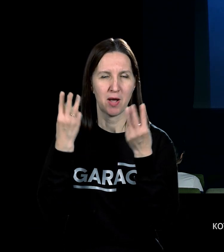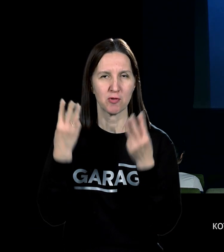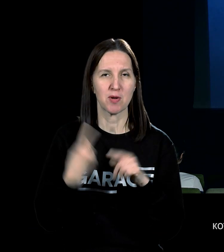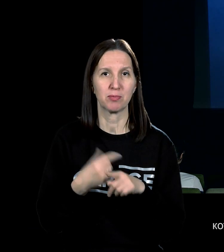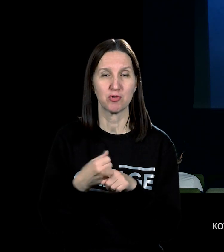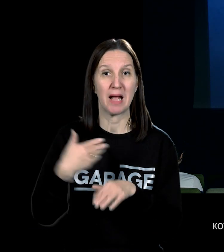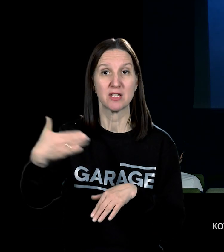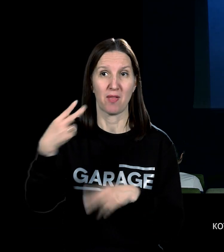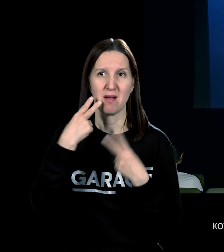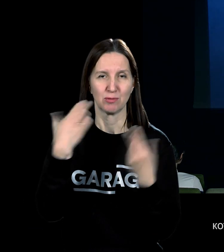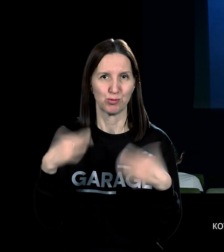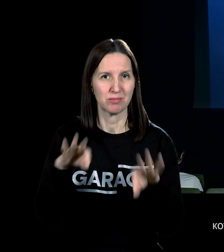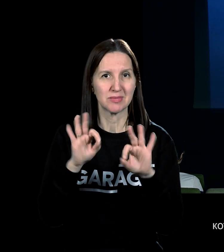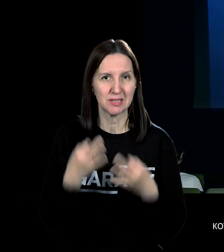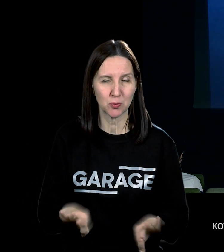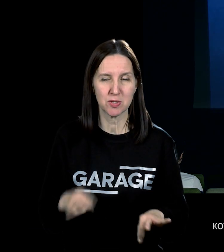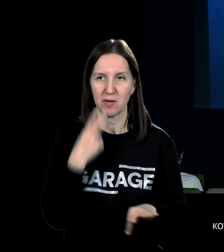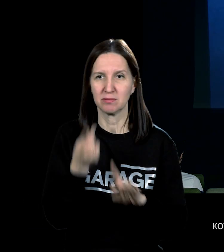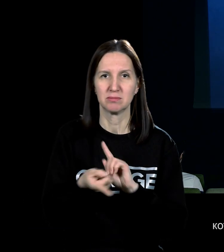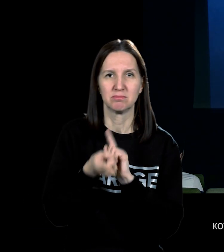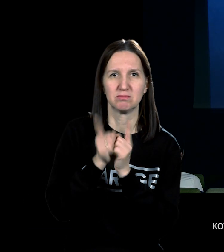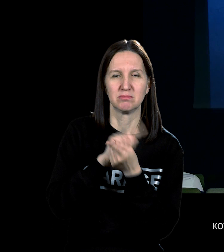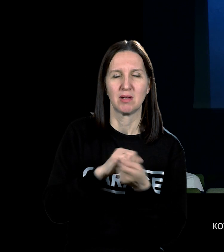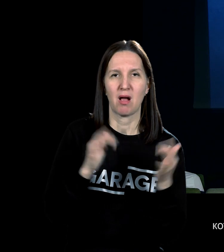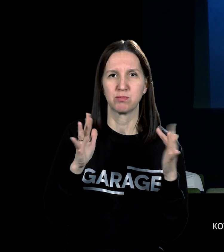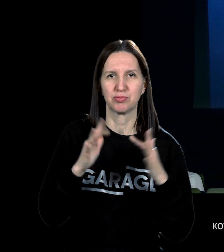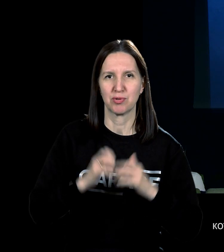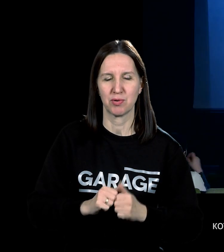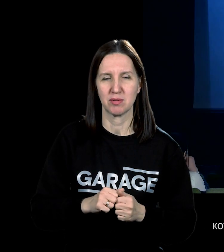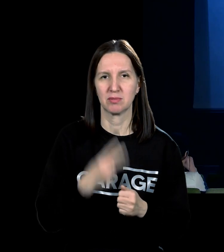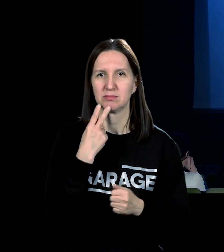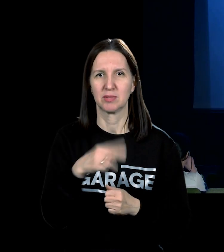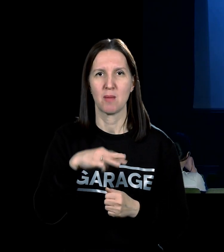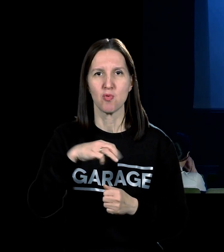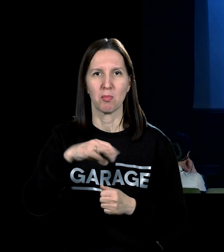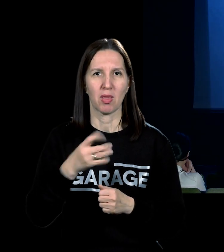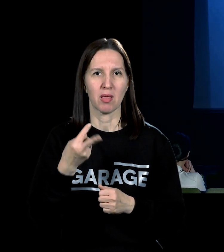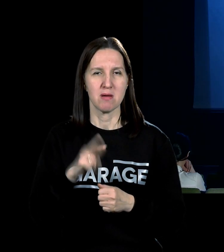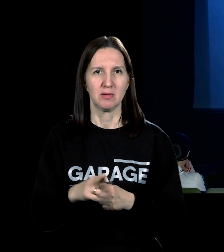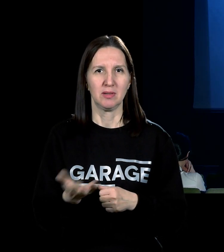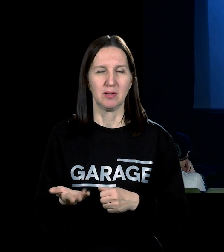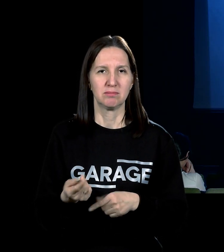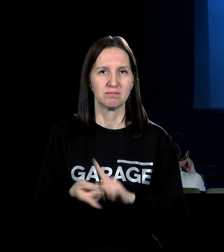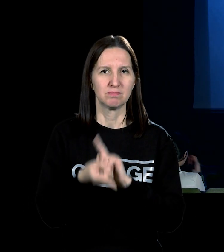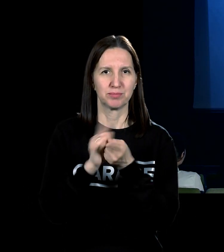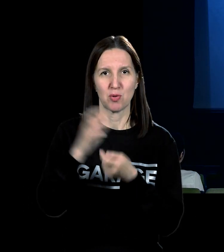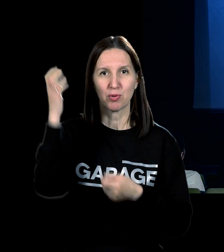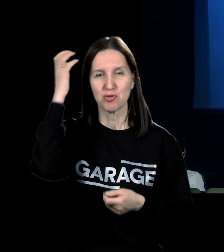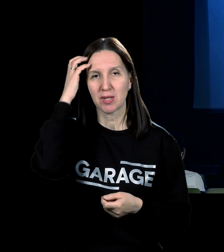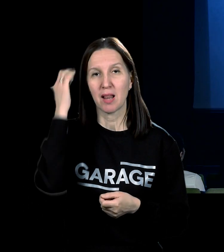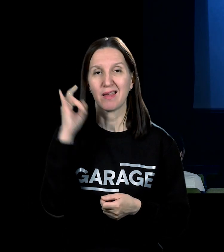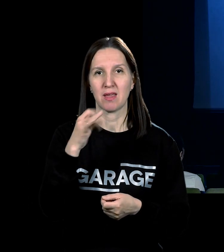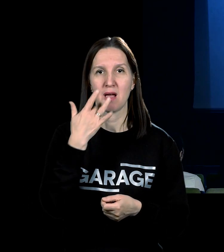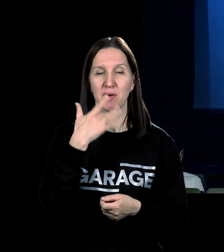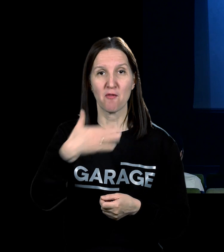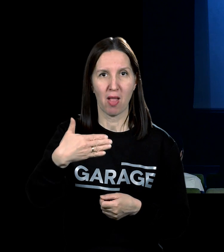превратился не просто в произведение искусства, который превратился в руину, который превратился в мумию, который... почернело из американского